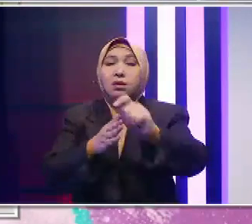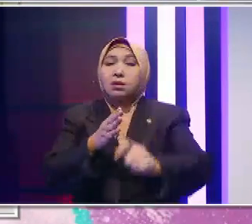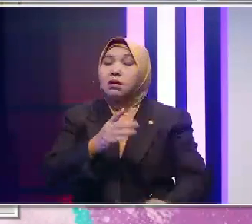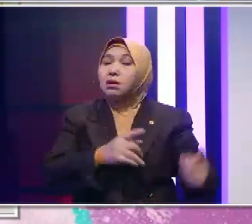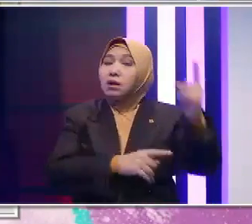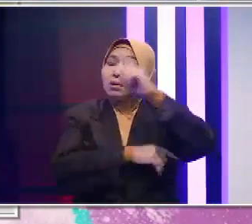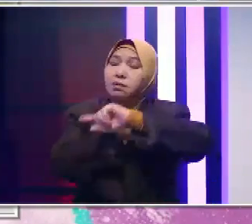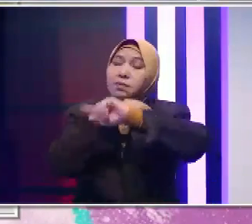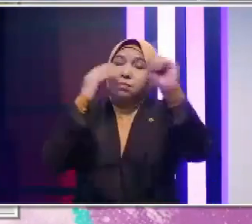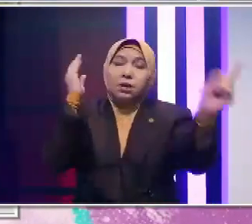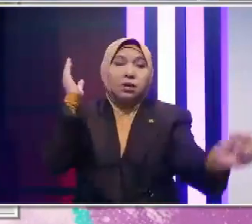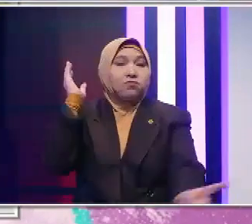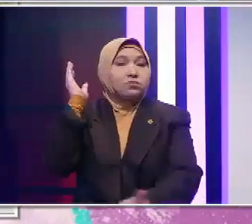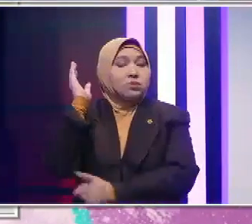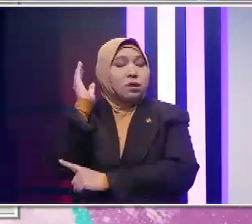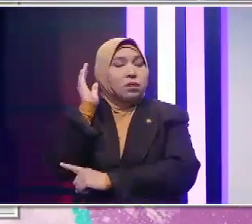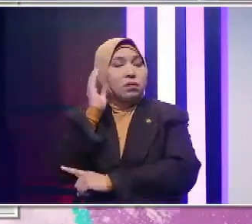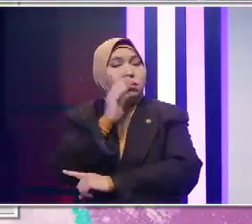الدين